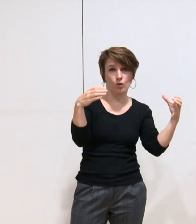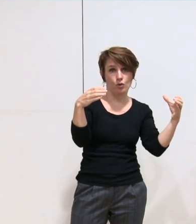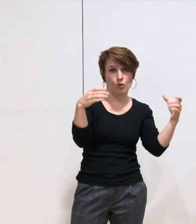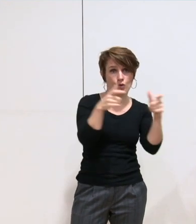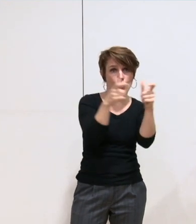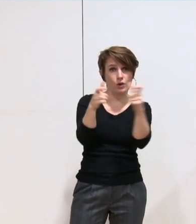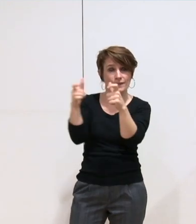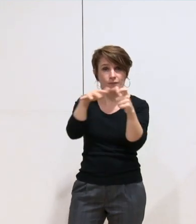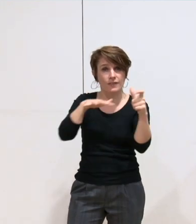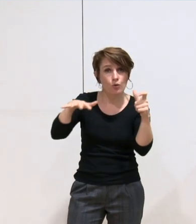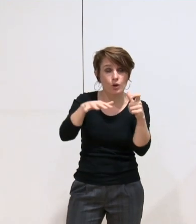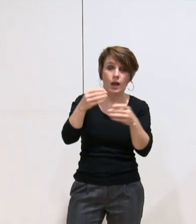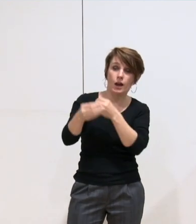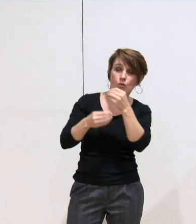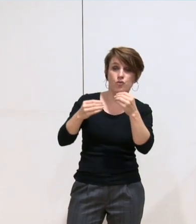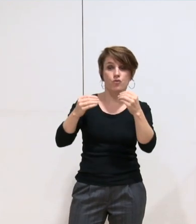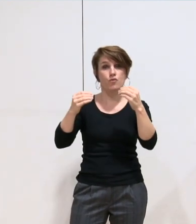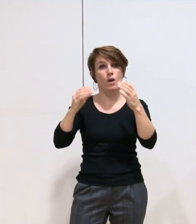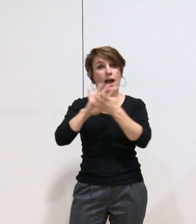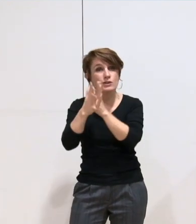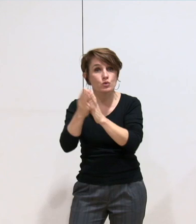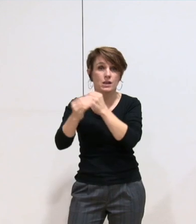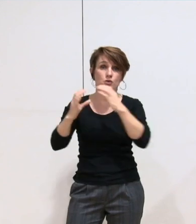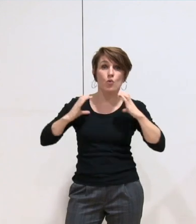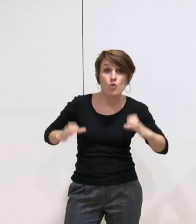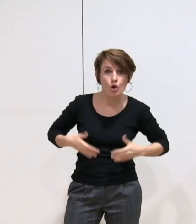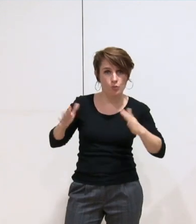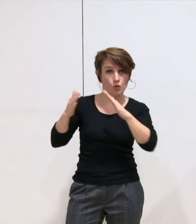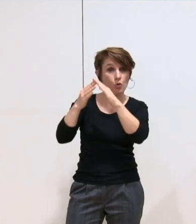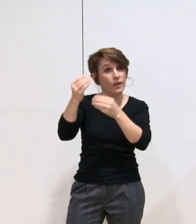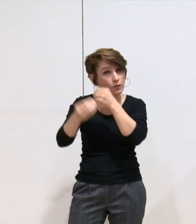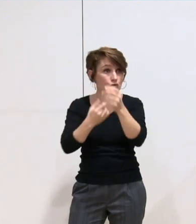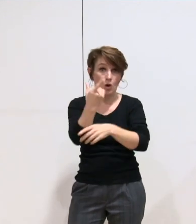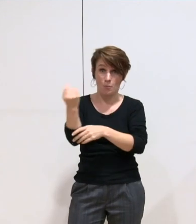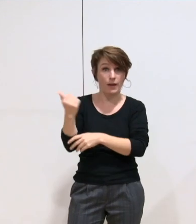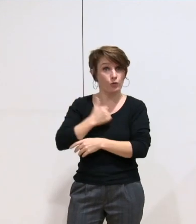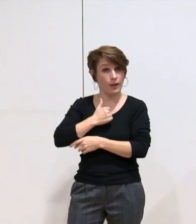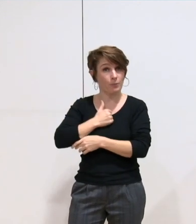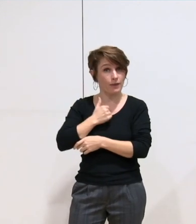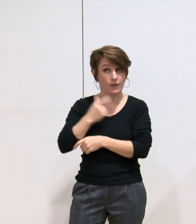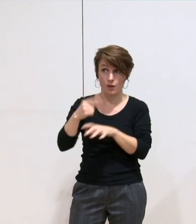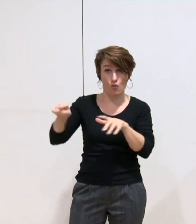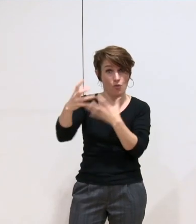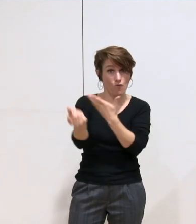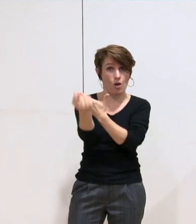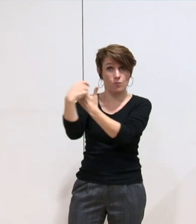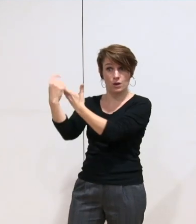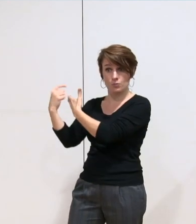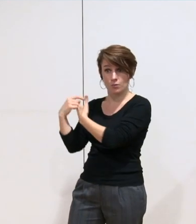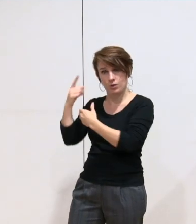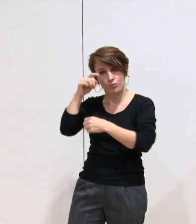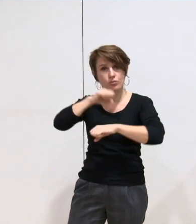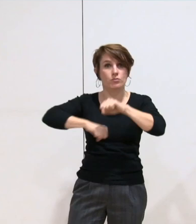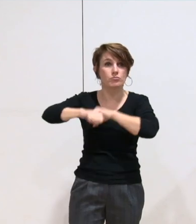associations, clubs de montagne ou différents partenaires privés qui sont intéressés par cette manifestation qui, je le